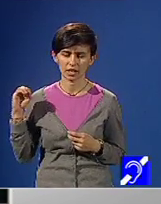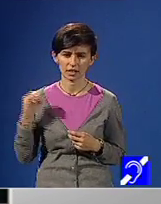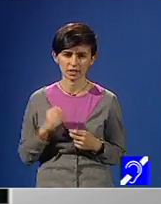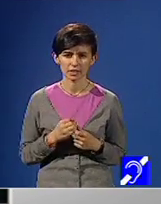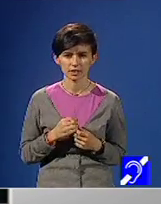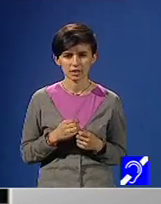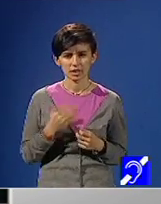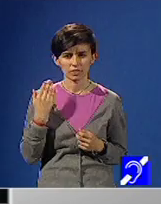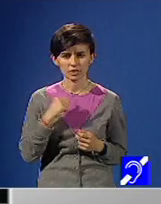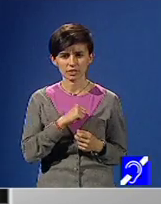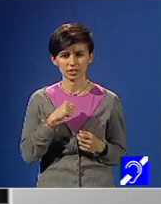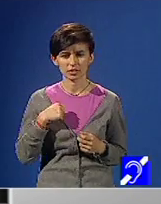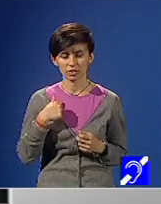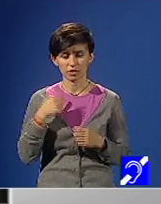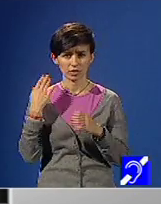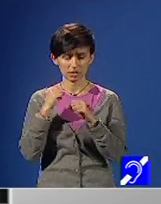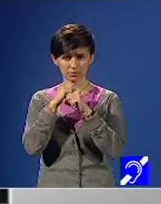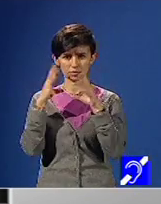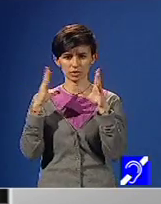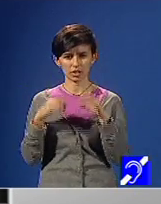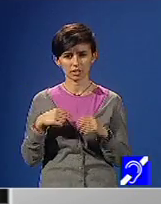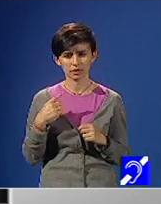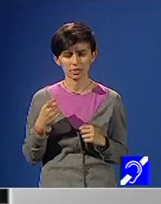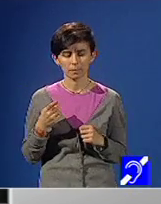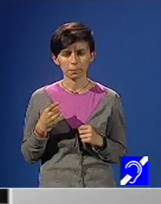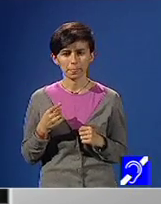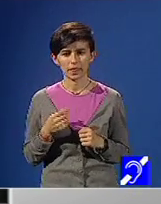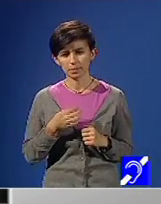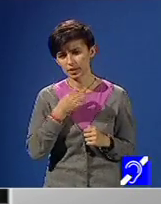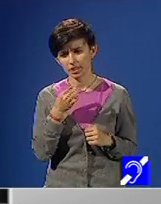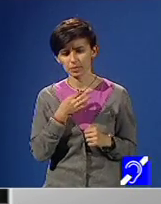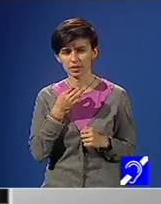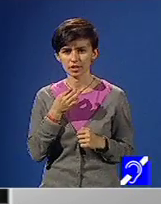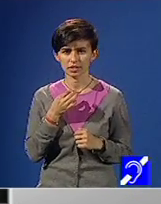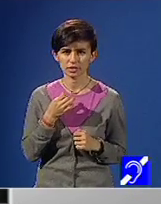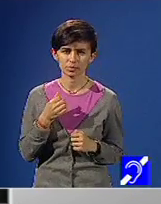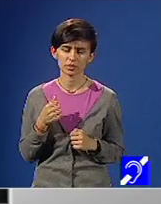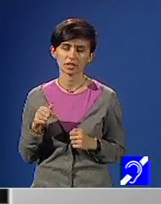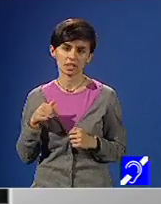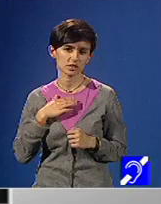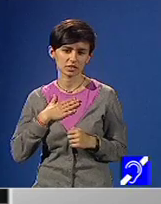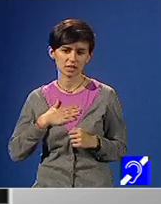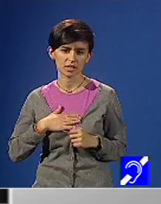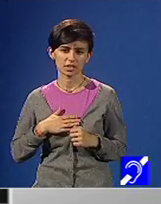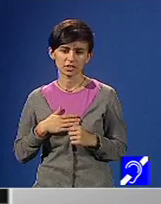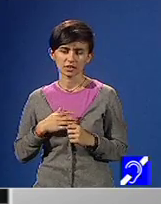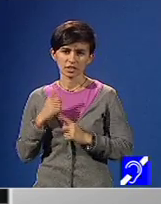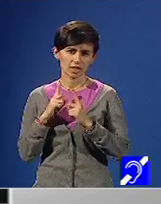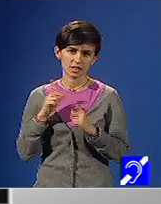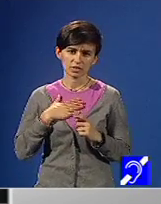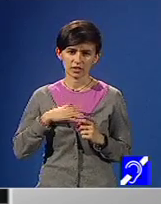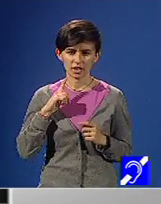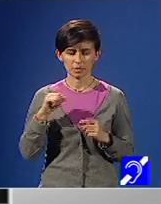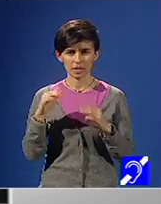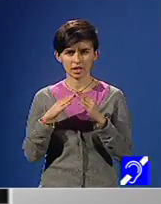acolo, în prima fază, am fost șocat. Apoi am tras aer în piept și mi-am spus: Tony, dragă, asta ți-ai dorit. Dacă nu-ți convine, du-te